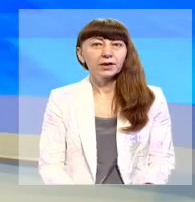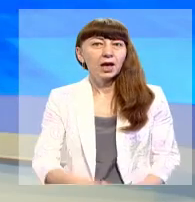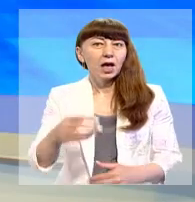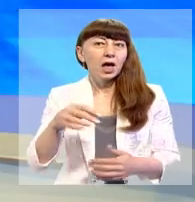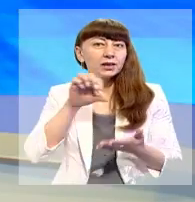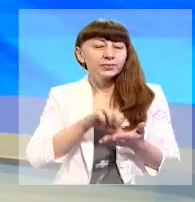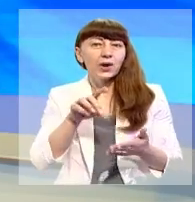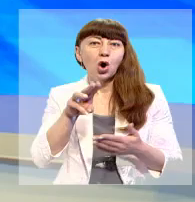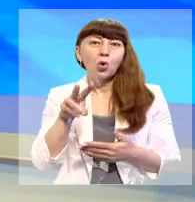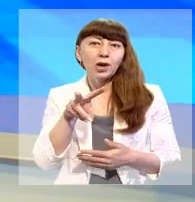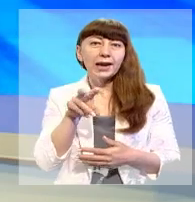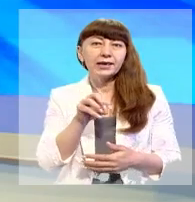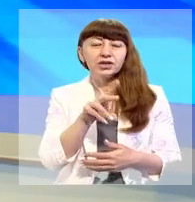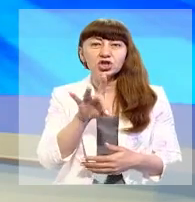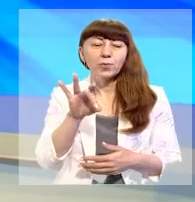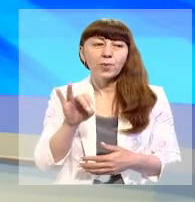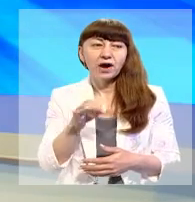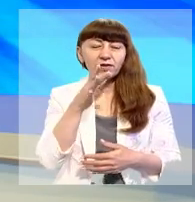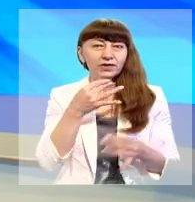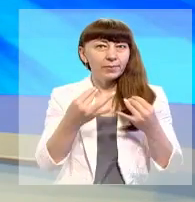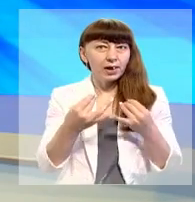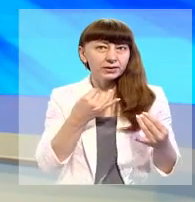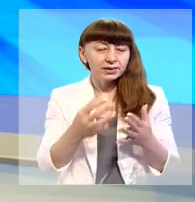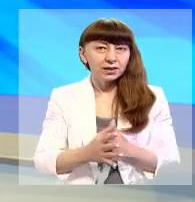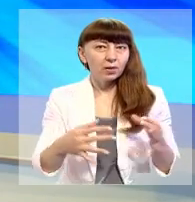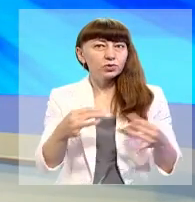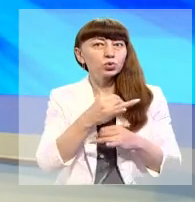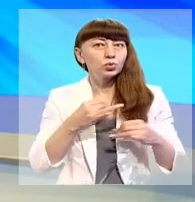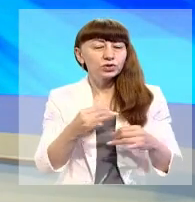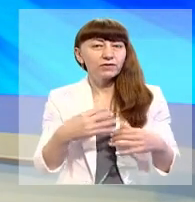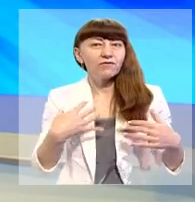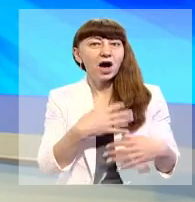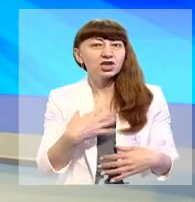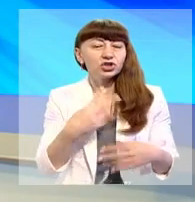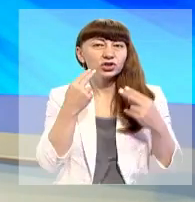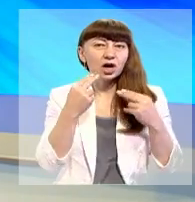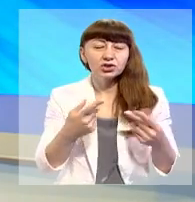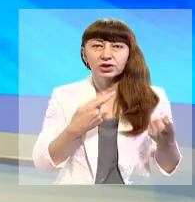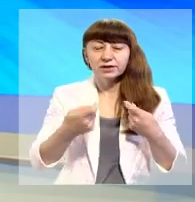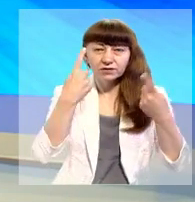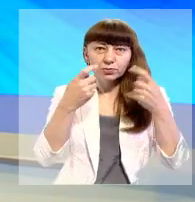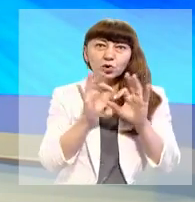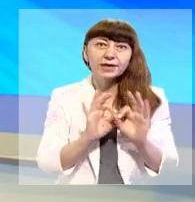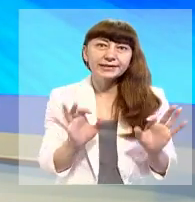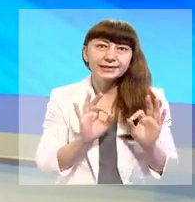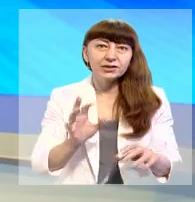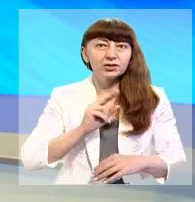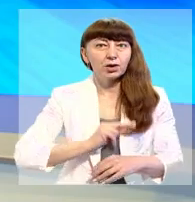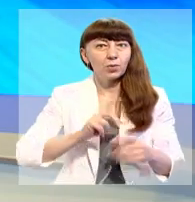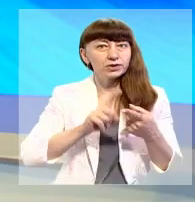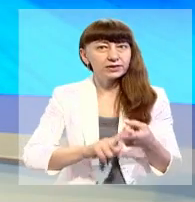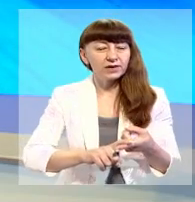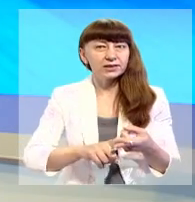Спикер Сената Маулен Алшымбаев на заседании бюро обсудил с депутатами важность качественной организации информационно-разъяснительной работы,